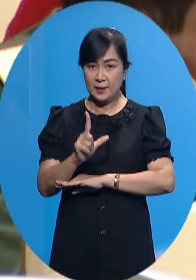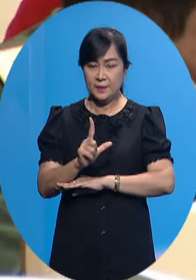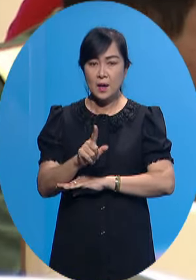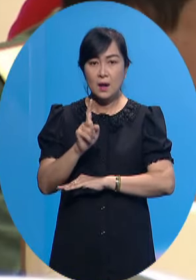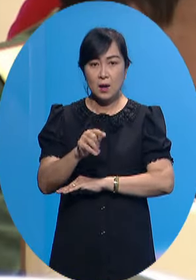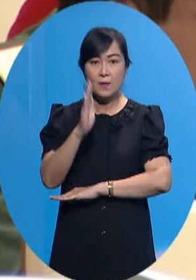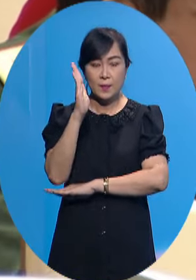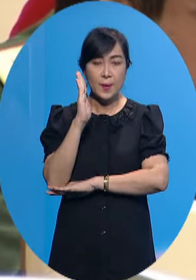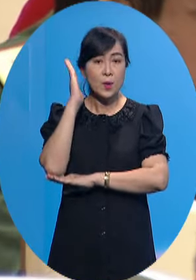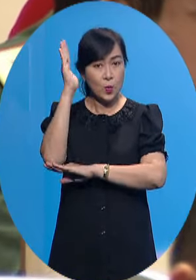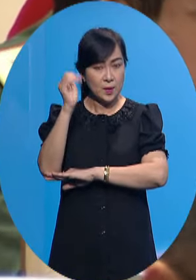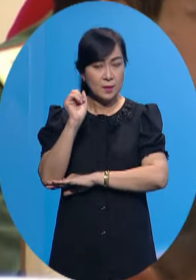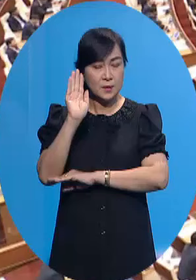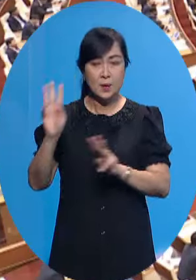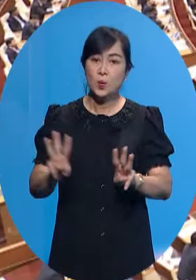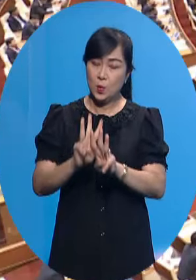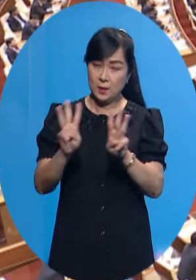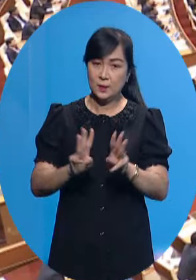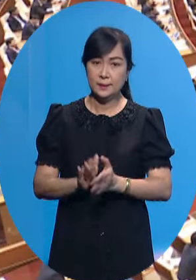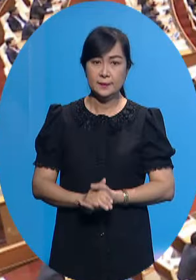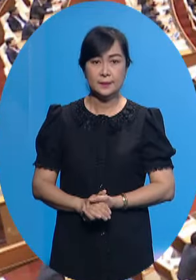đã có bài phát biểu quan trọng trước Quốc hội